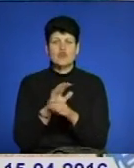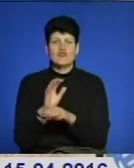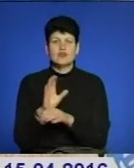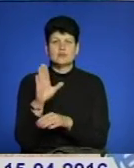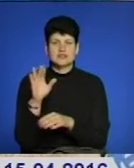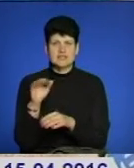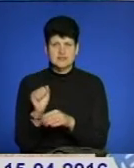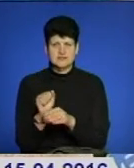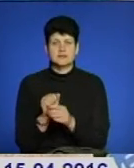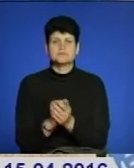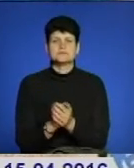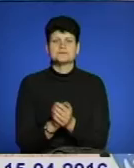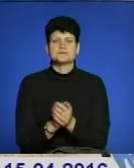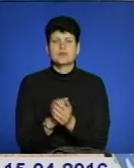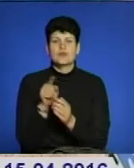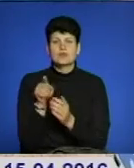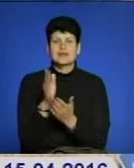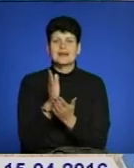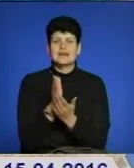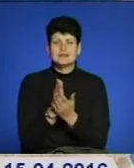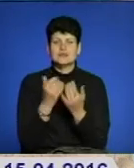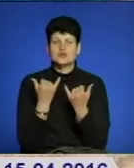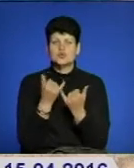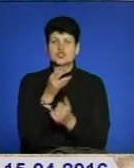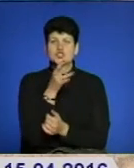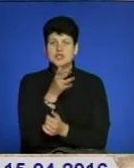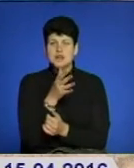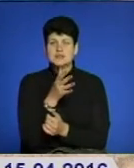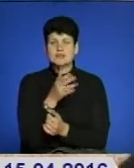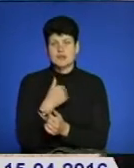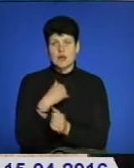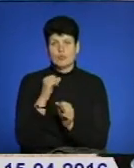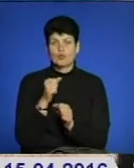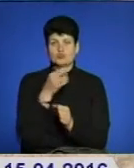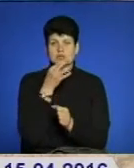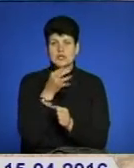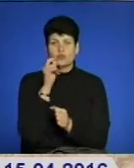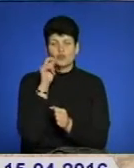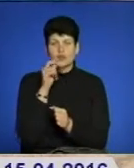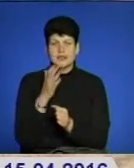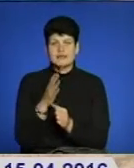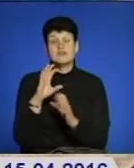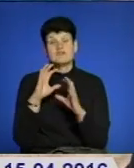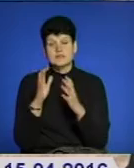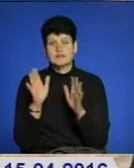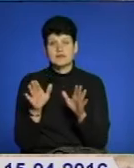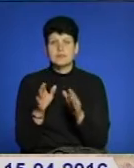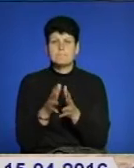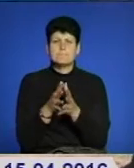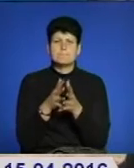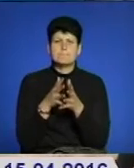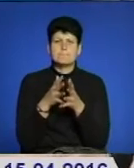деяких комплектуючих. Вона є на даний час, я можу навіть сказати, не тільки в Україні, а можливо навіть в світі,